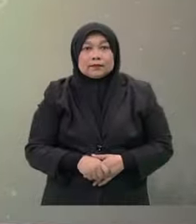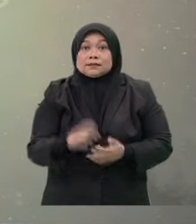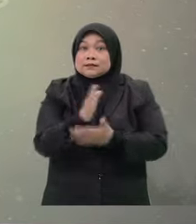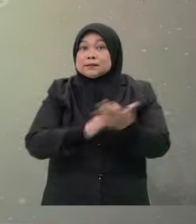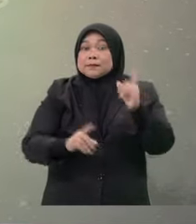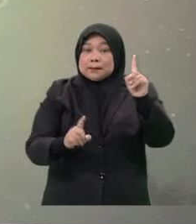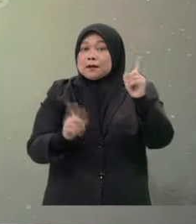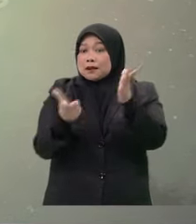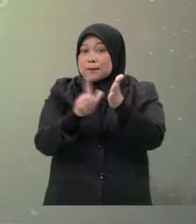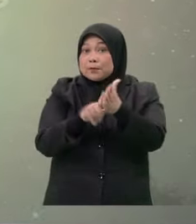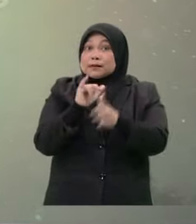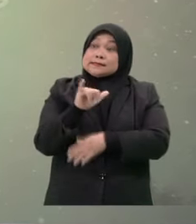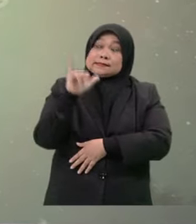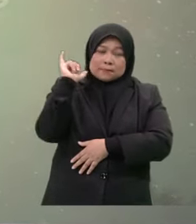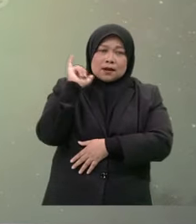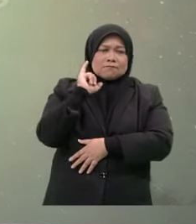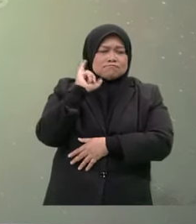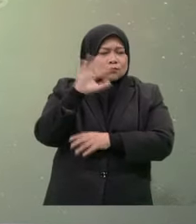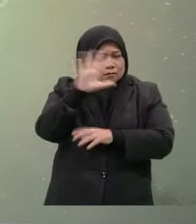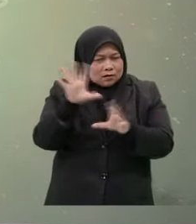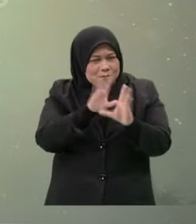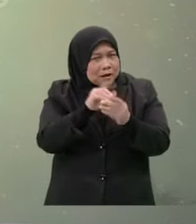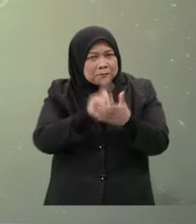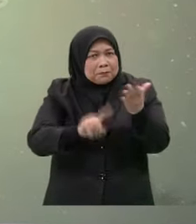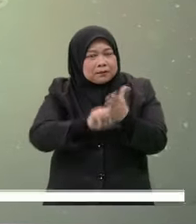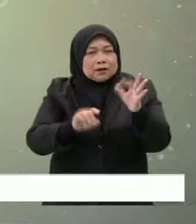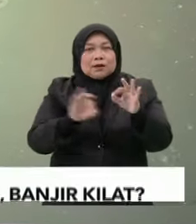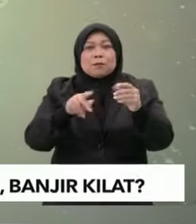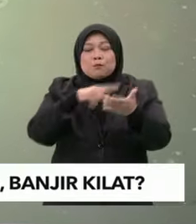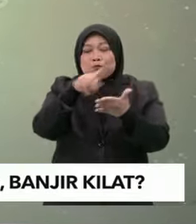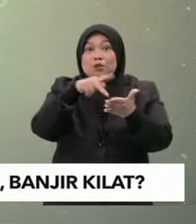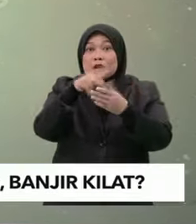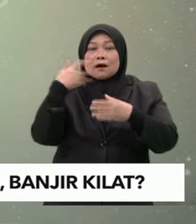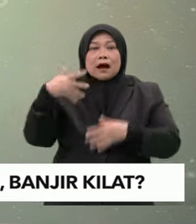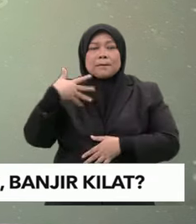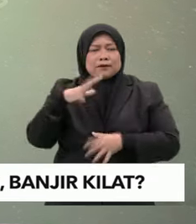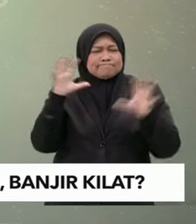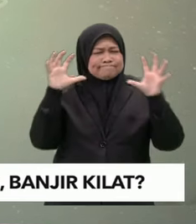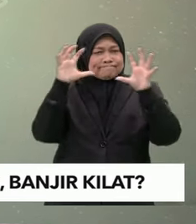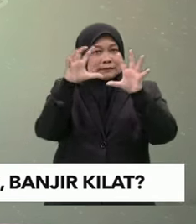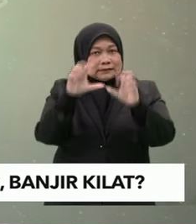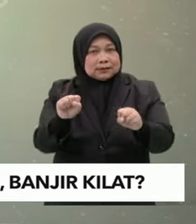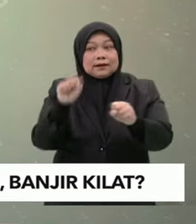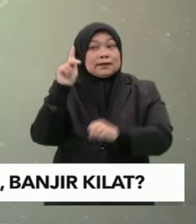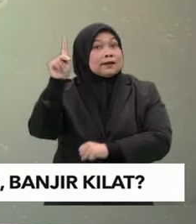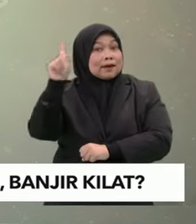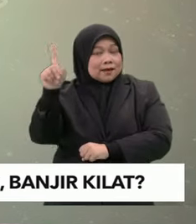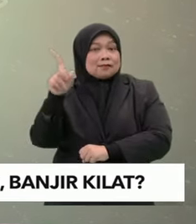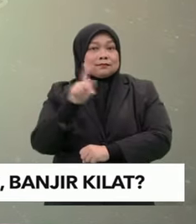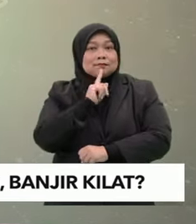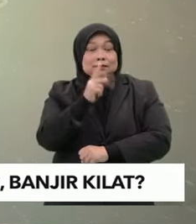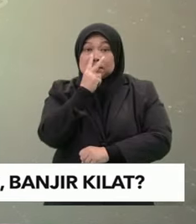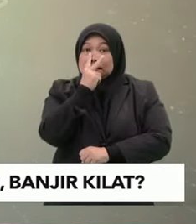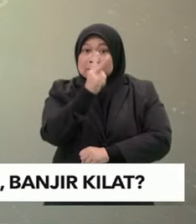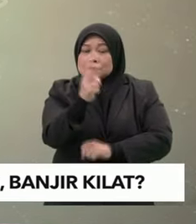Siri pertama laporan ini semalam merungkai segala fakta berkaitan Pulau Haba yang kian mencengkam kehidupan di Kuala Lumpur.